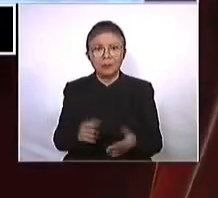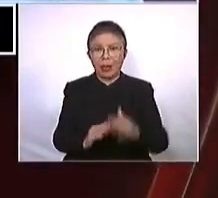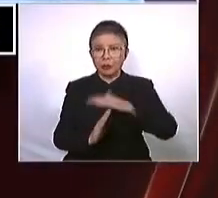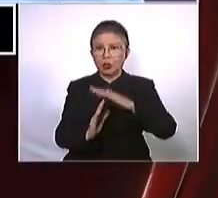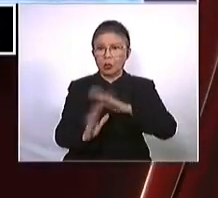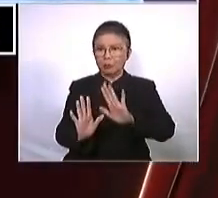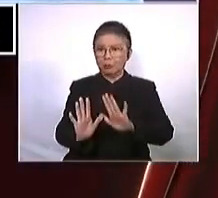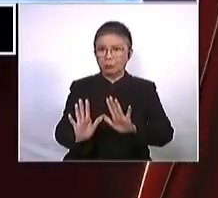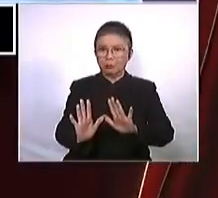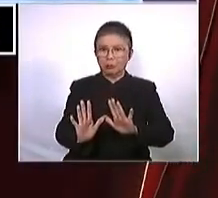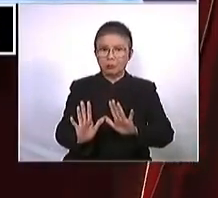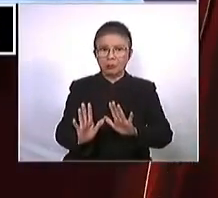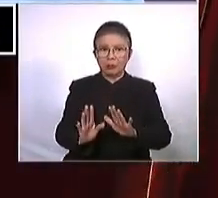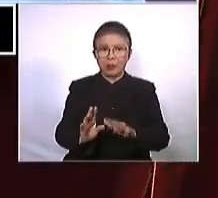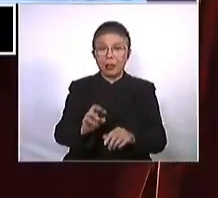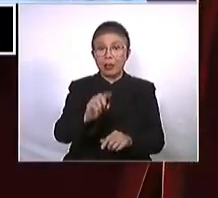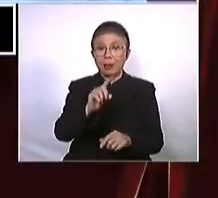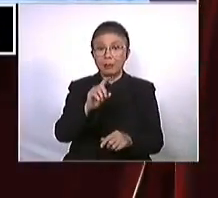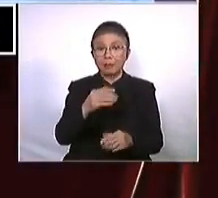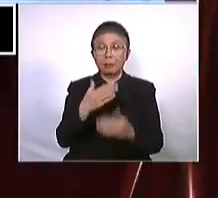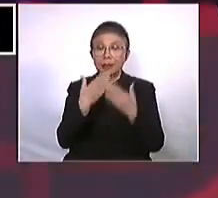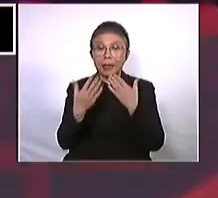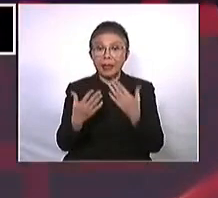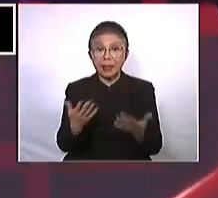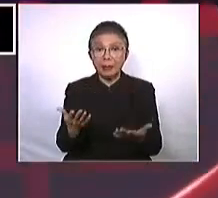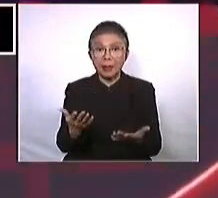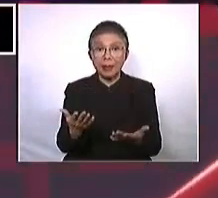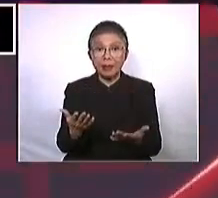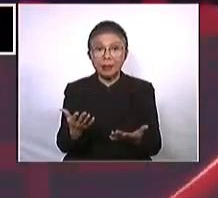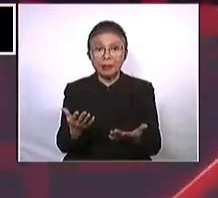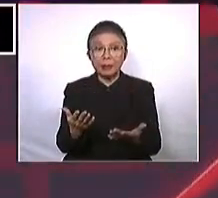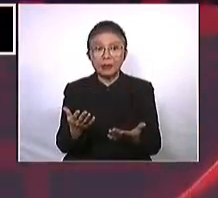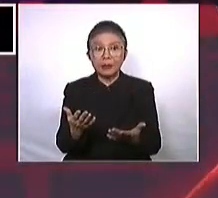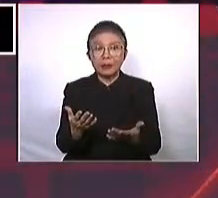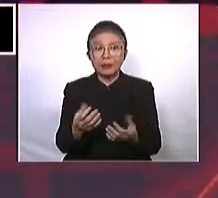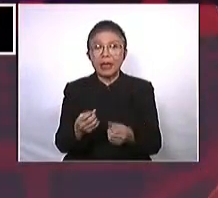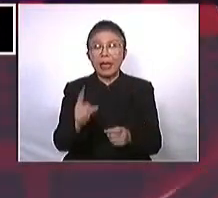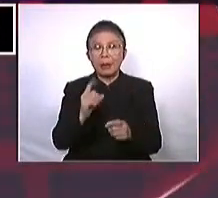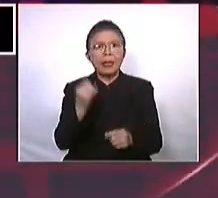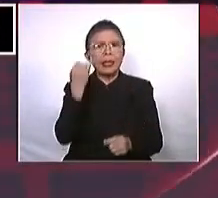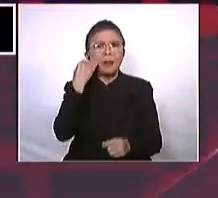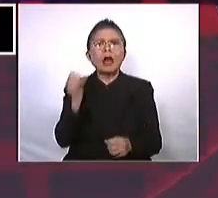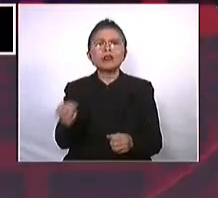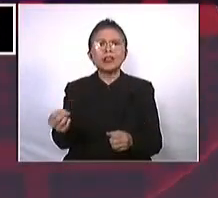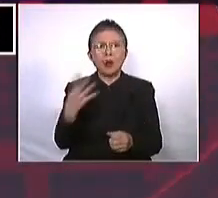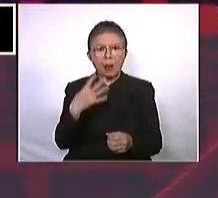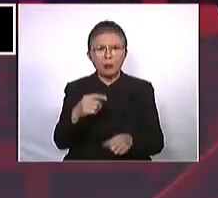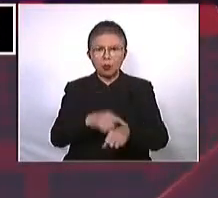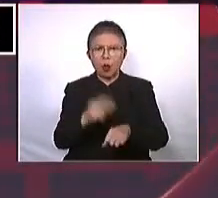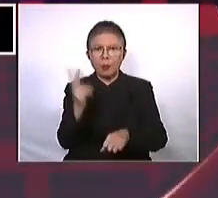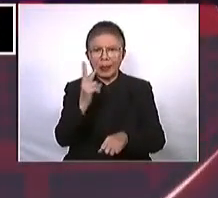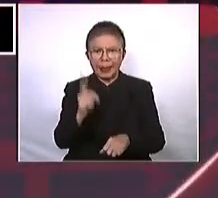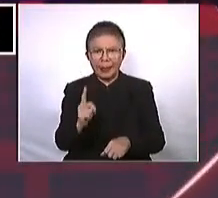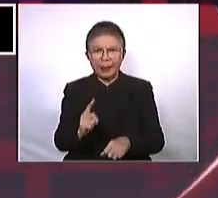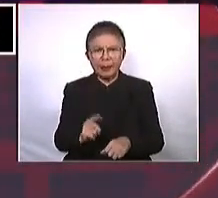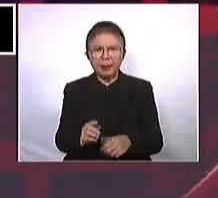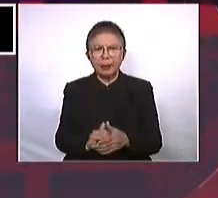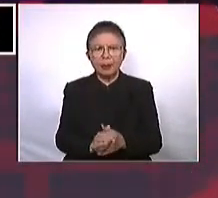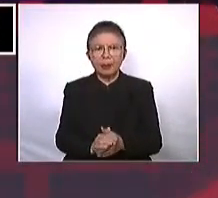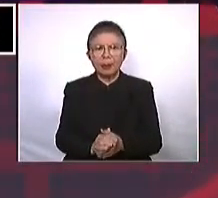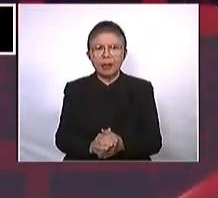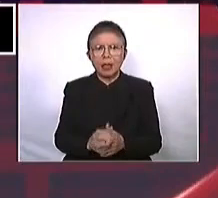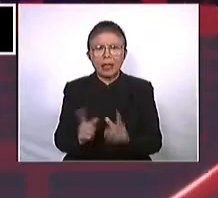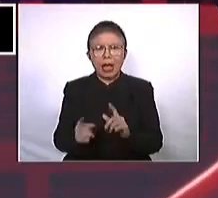Stop. Ada lagi pertanyaan atau ini waktu Anda untuk memberikan jawaban, waktunya 2 menit. Oke.